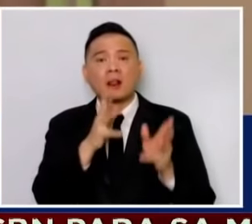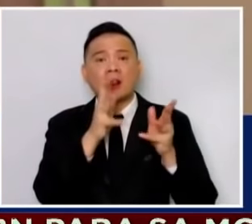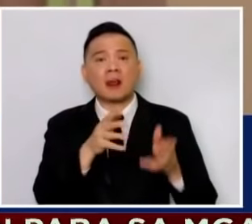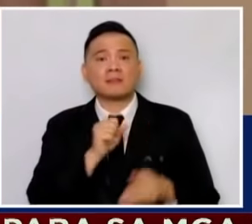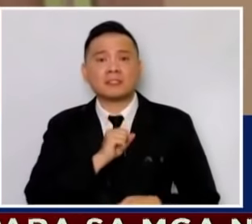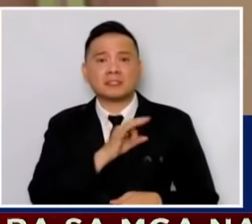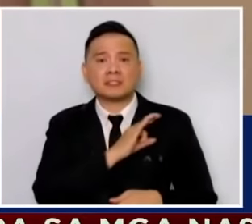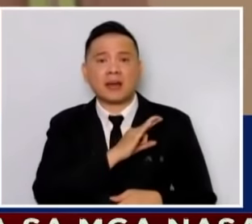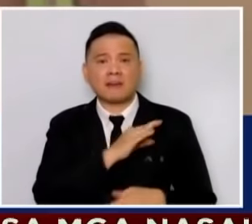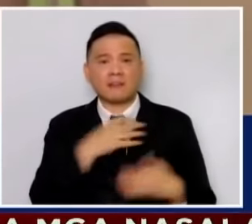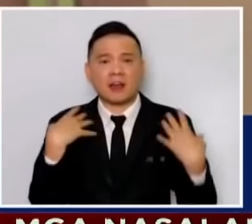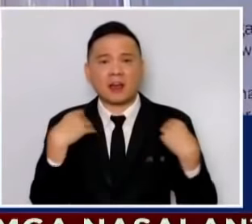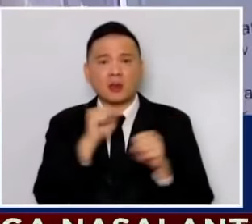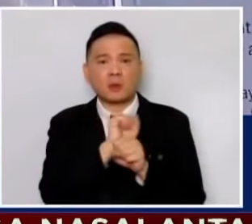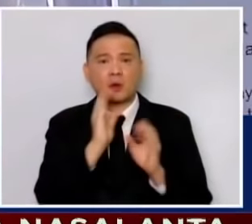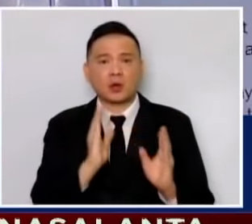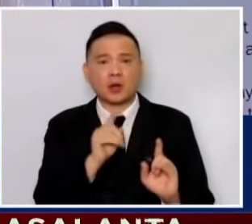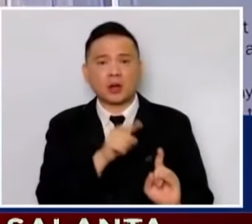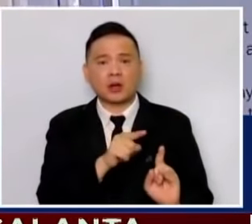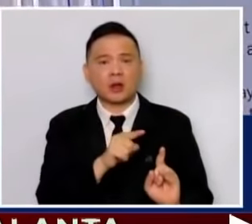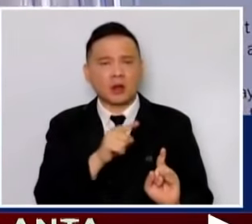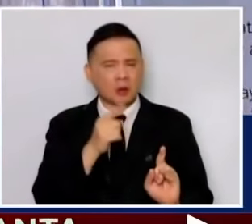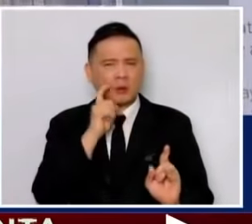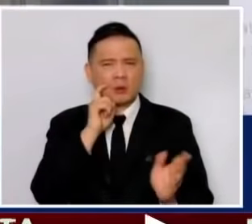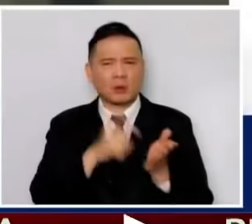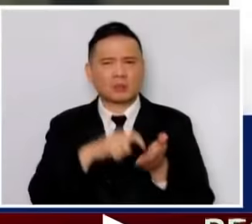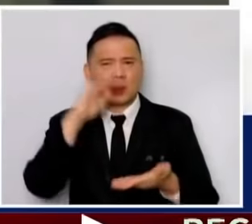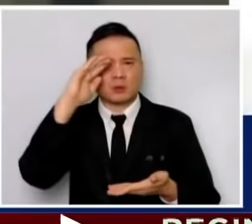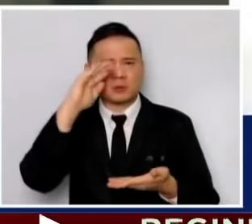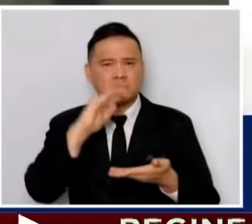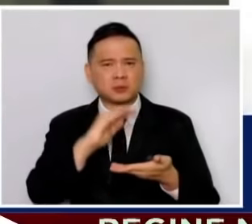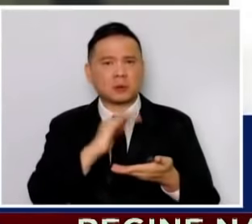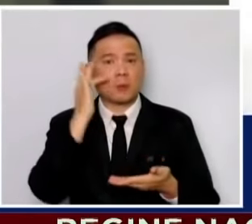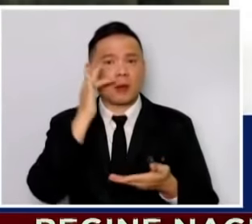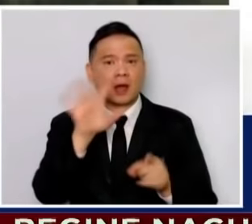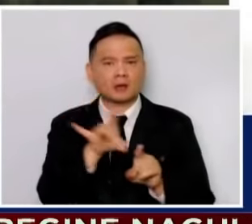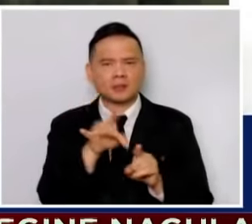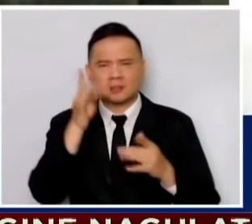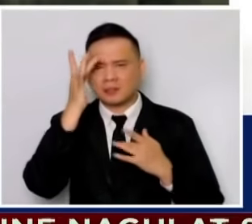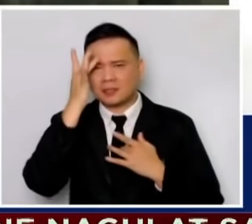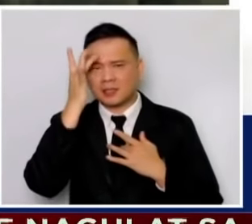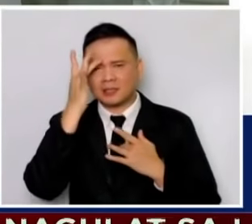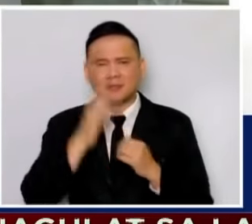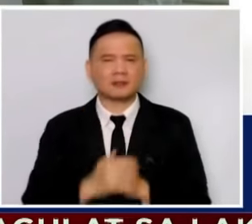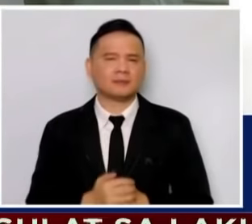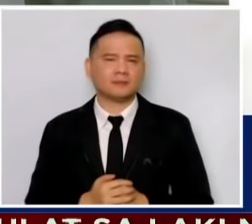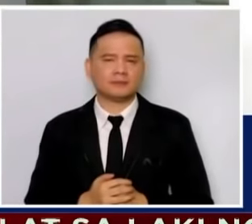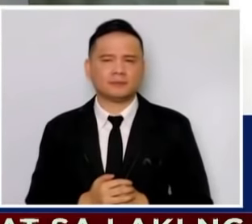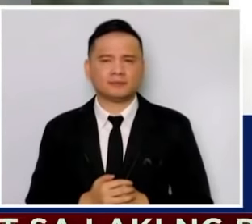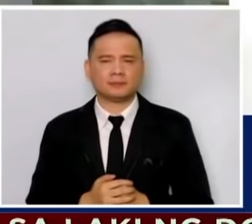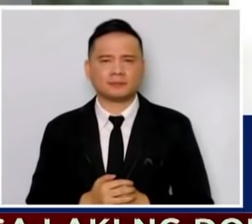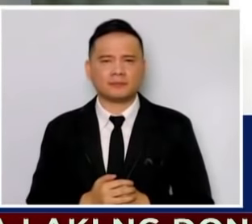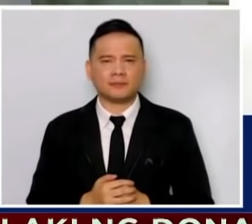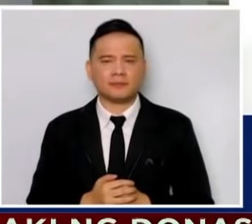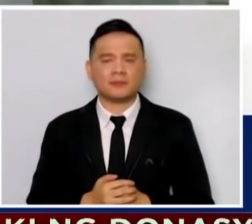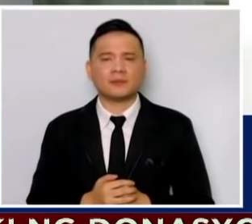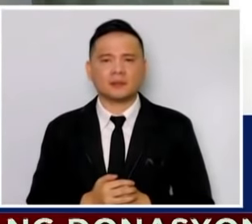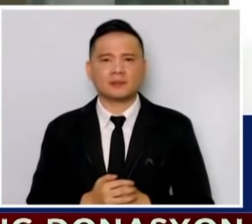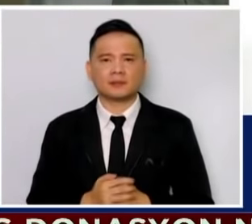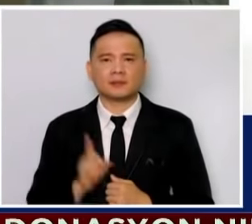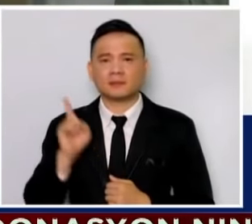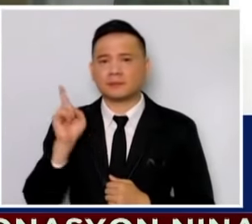ospital, lalo na at marami na rin na nagkakasakit sa kanila. Assuming that with the number of cases that had